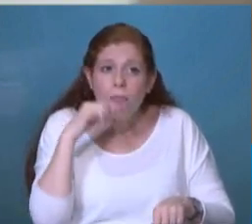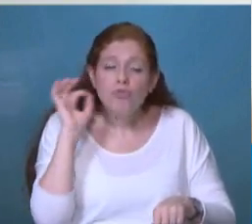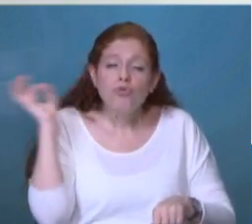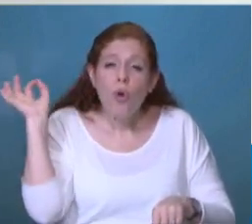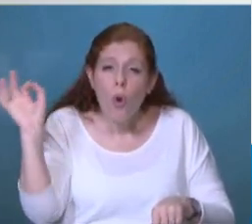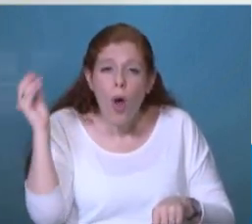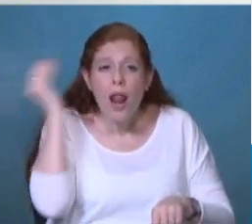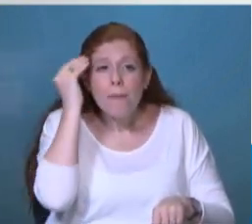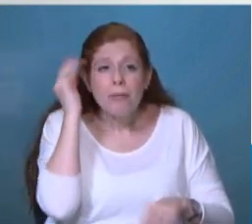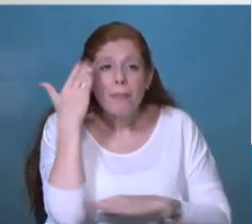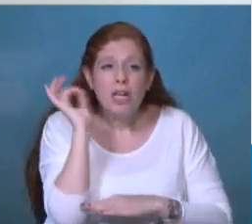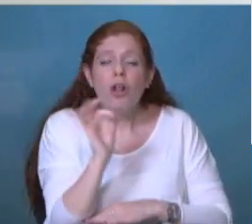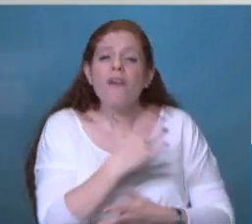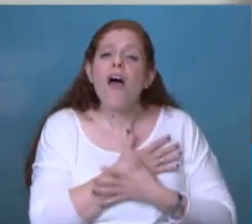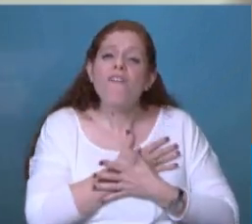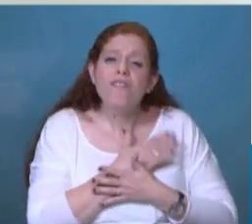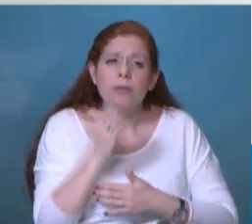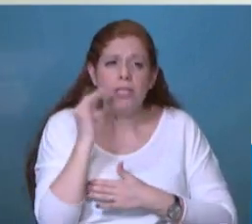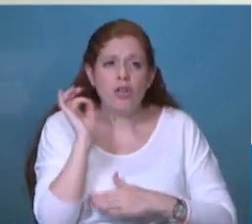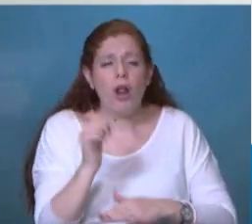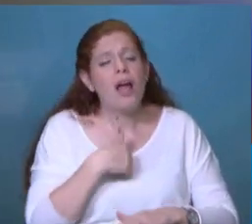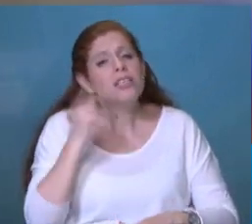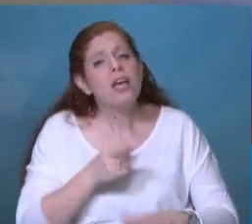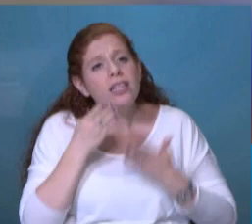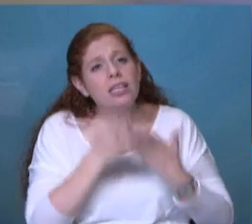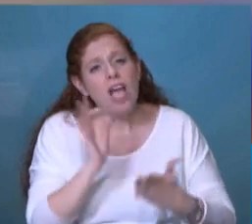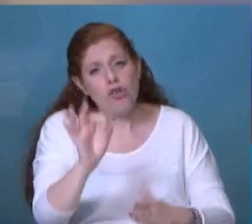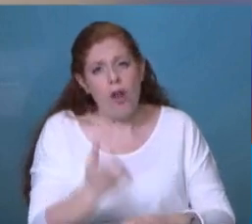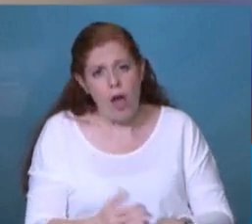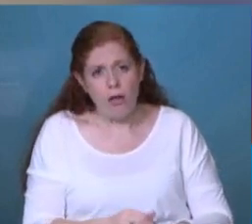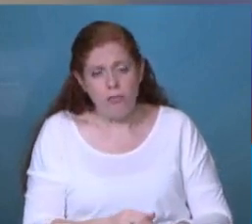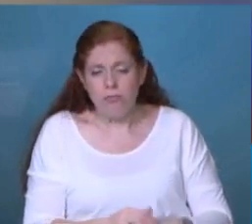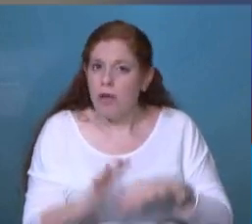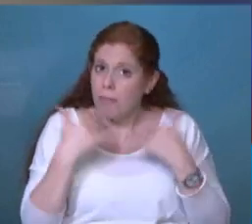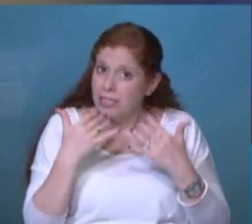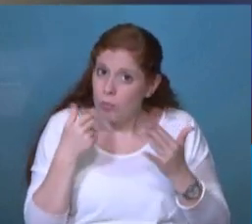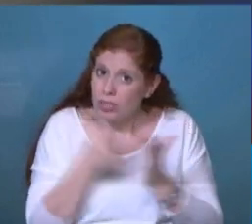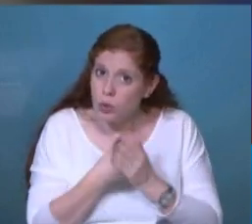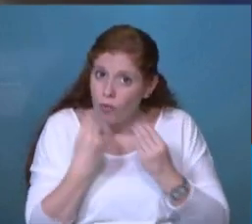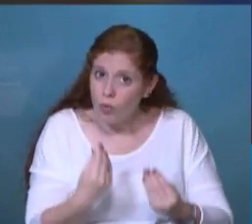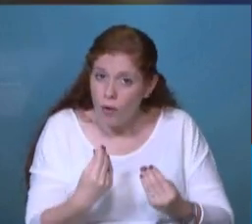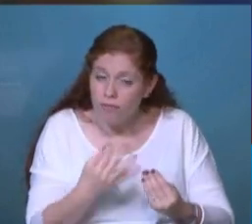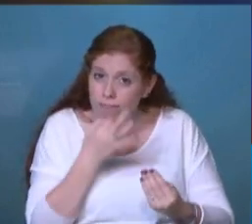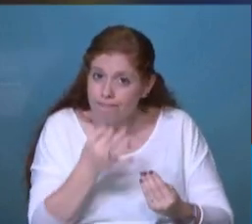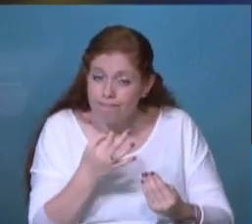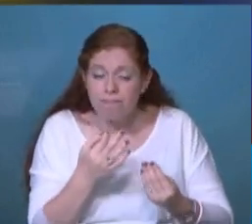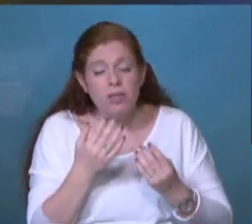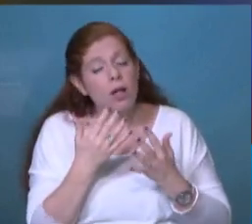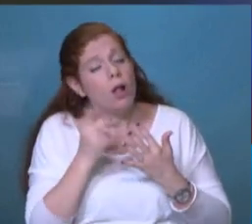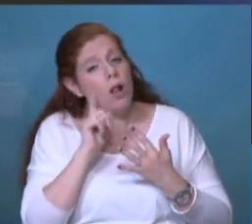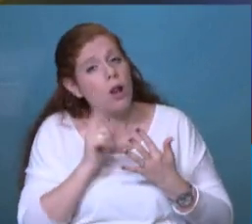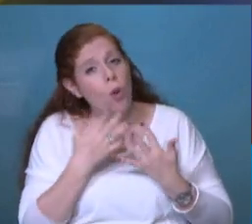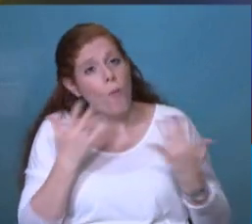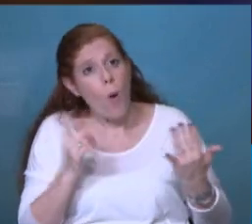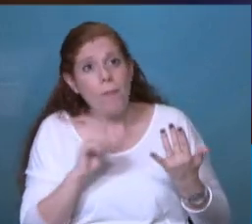your country and loved your country, I need your help. האם לסיפור הזה יהיה סוף טוב? לא ברור. אם לא תתרחש כאן תפנית לא